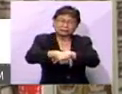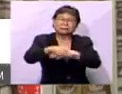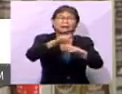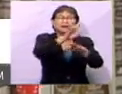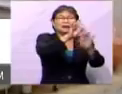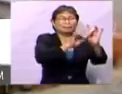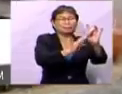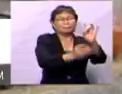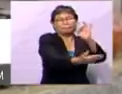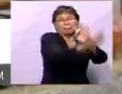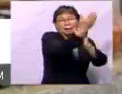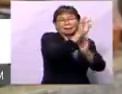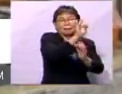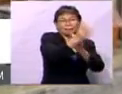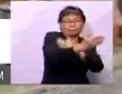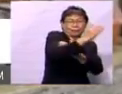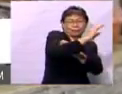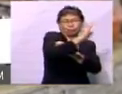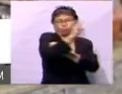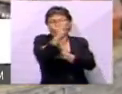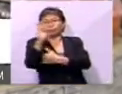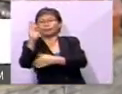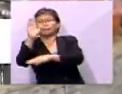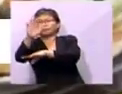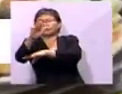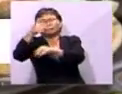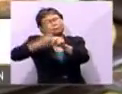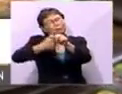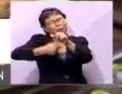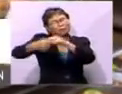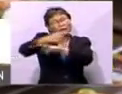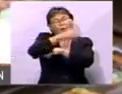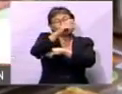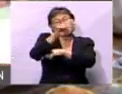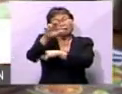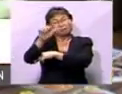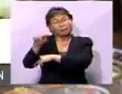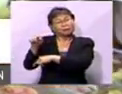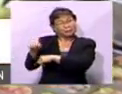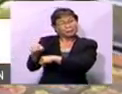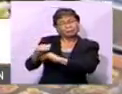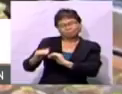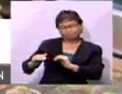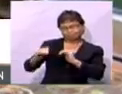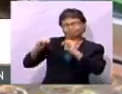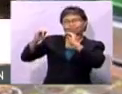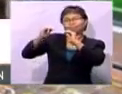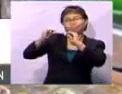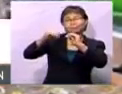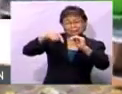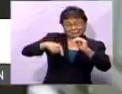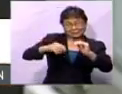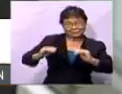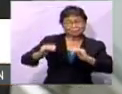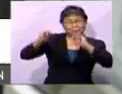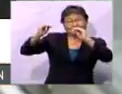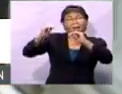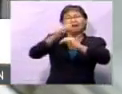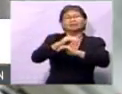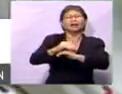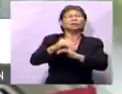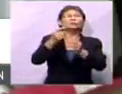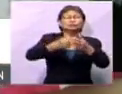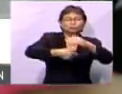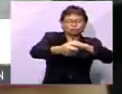bermula 8 pagi sehingga 6 petang setiap hari. Mara bukan sahaja menaik taraf arket ini, malah mengenakan